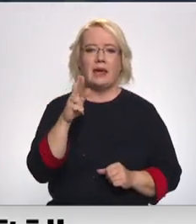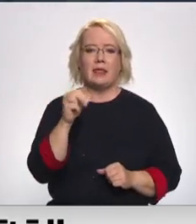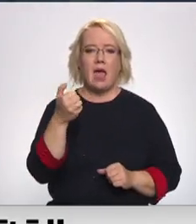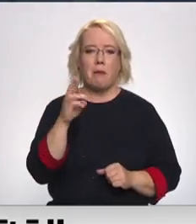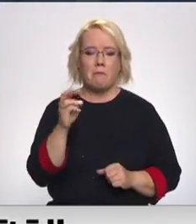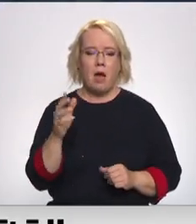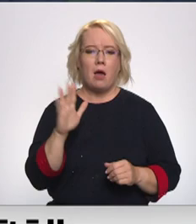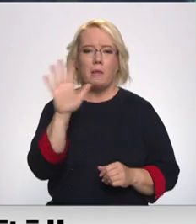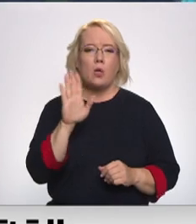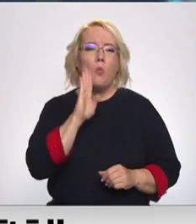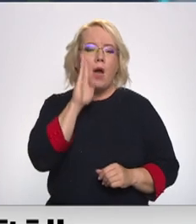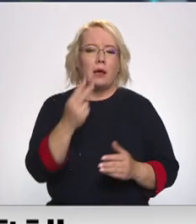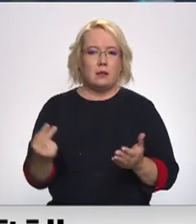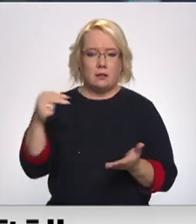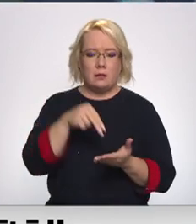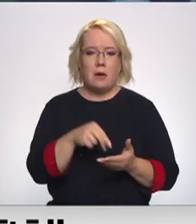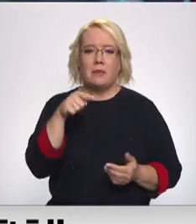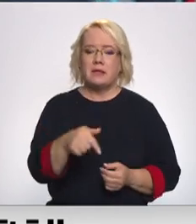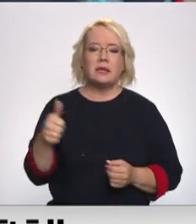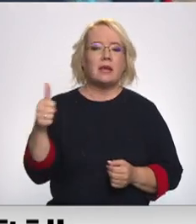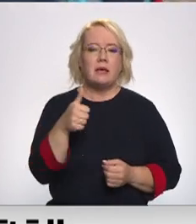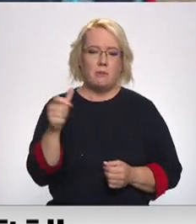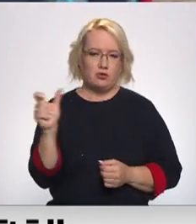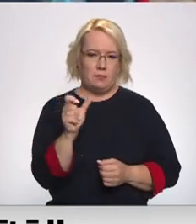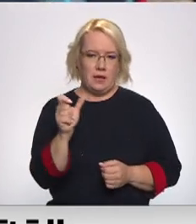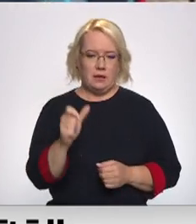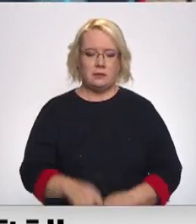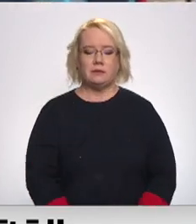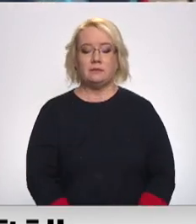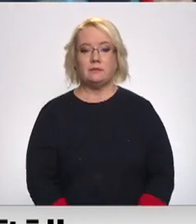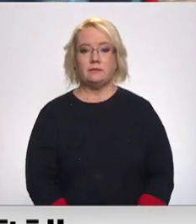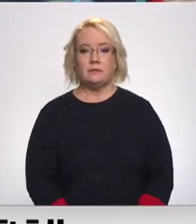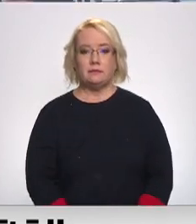cēlos, 5 no rīta, bet šis ir ļoti īpašs brīdis.